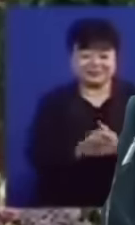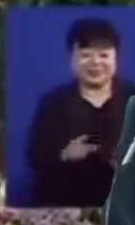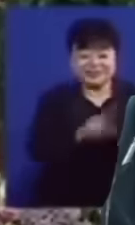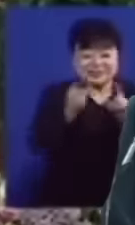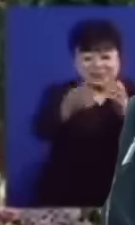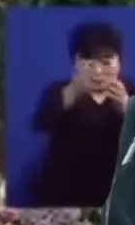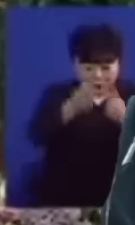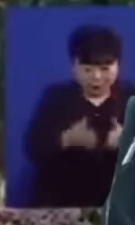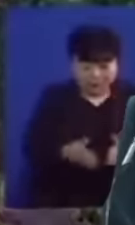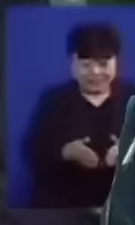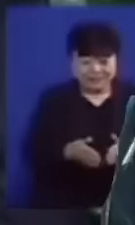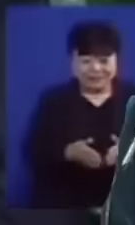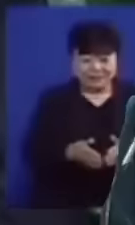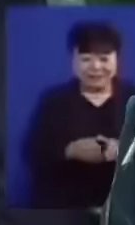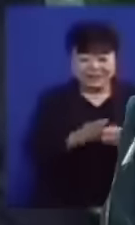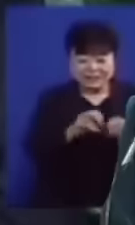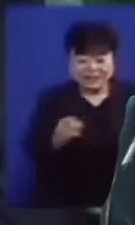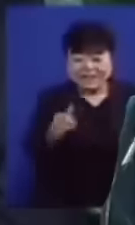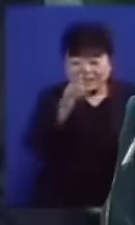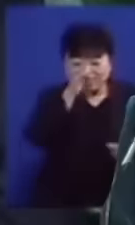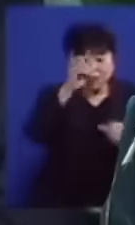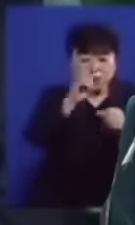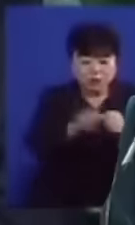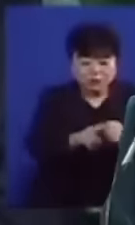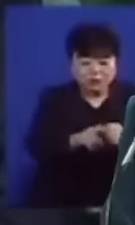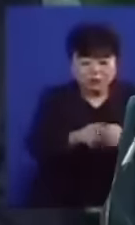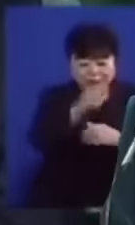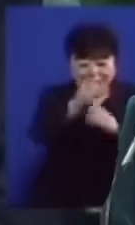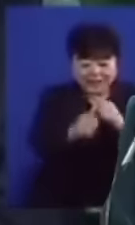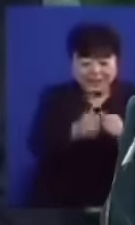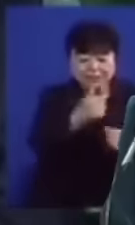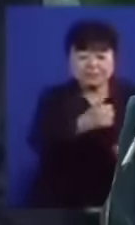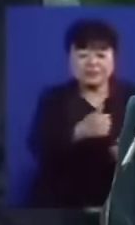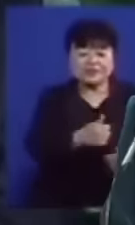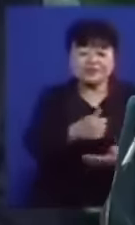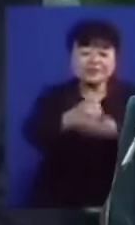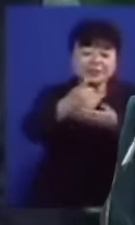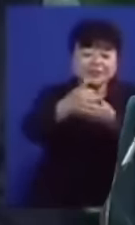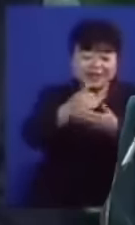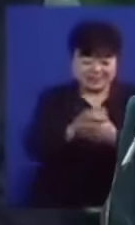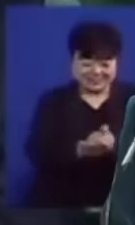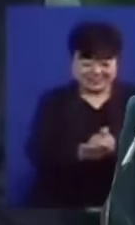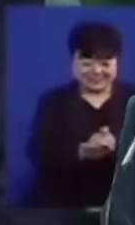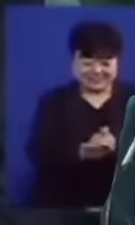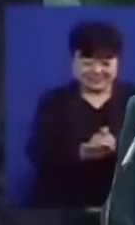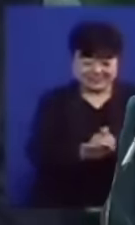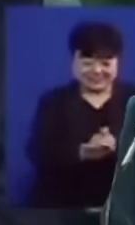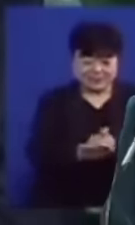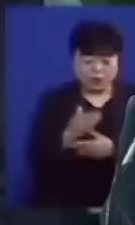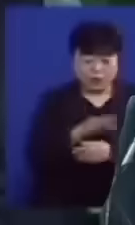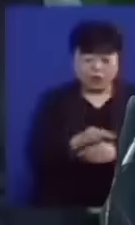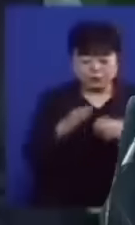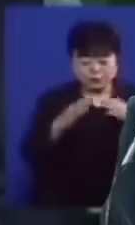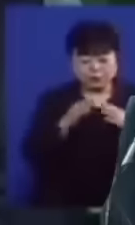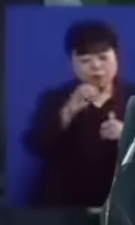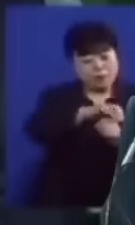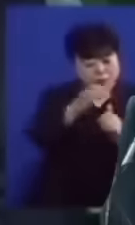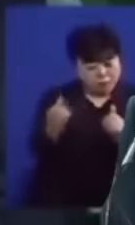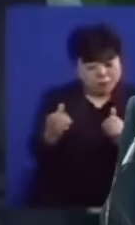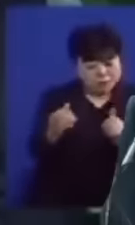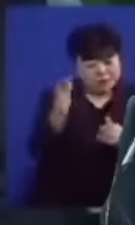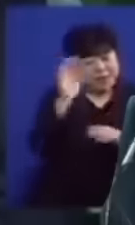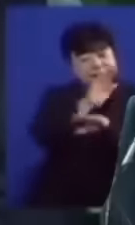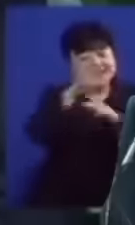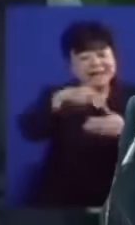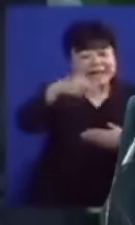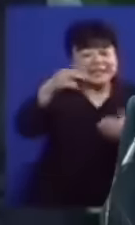통해서 우리가 이 땅에 있는 목적은 하나님을 섬기다가 육신의 장막집 벗어버리면